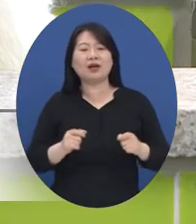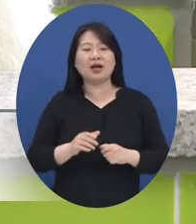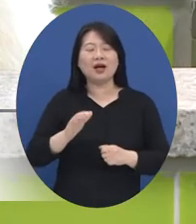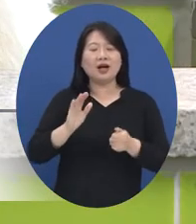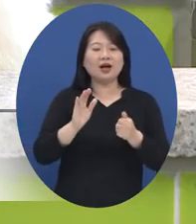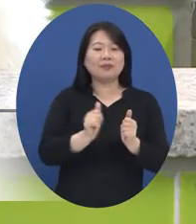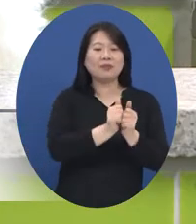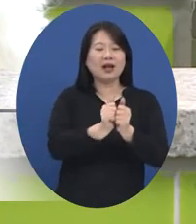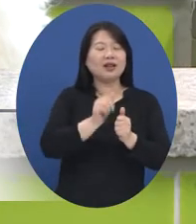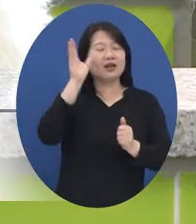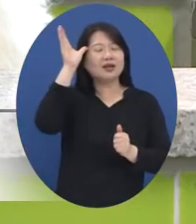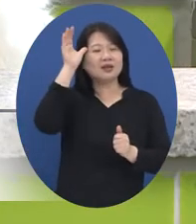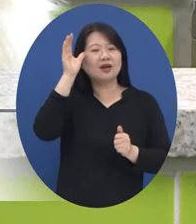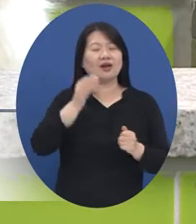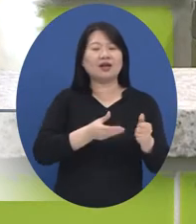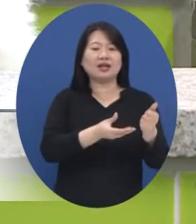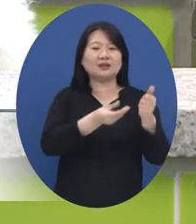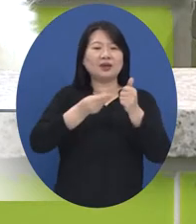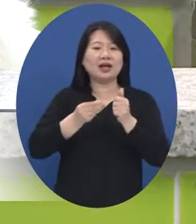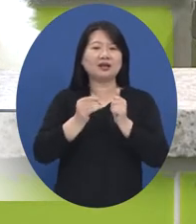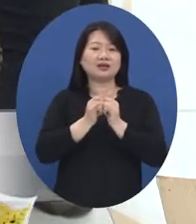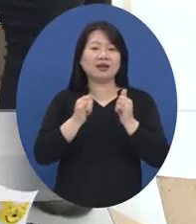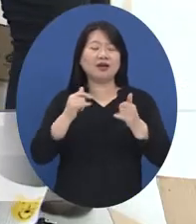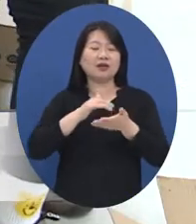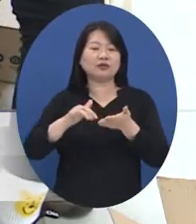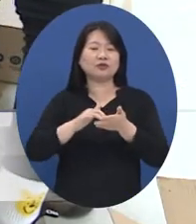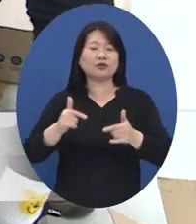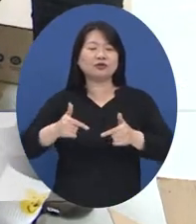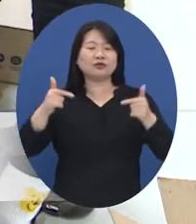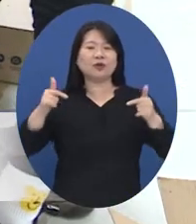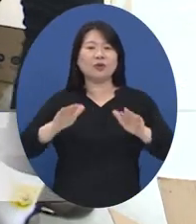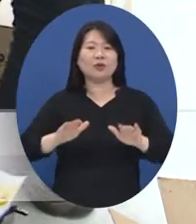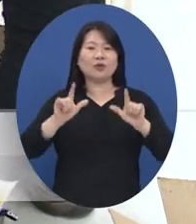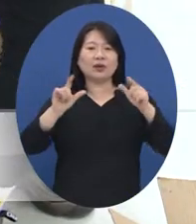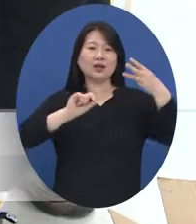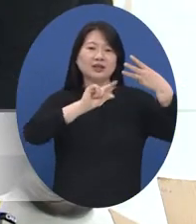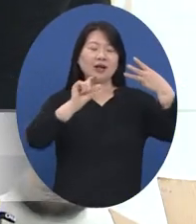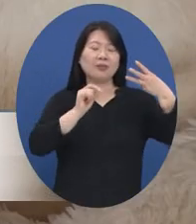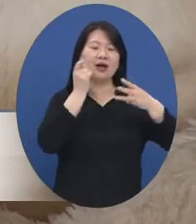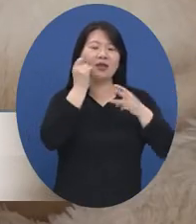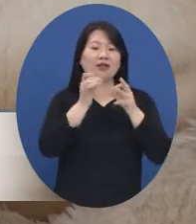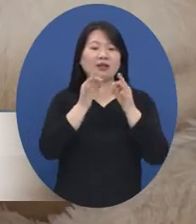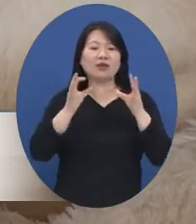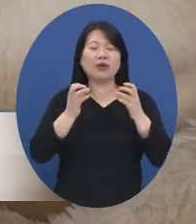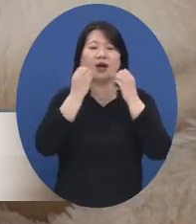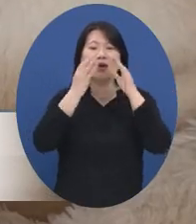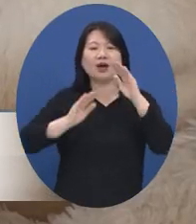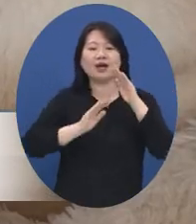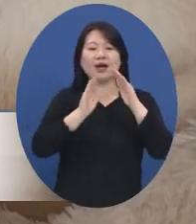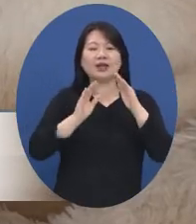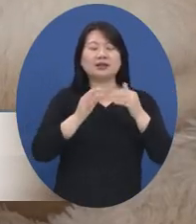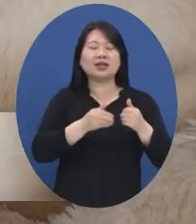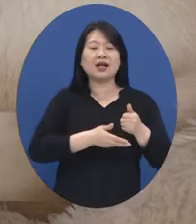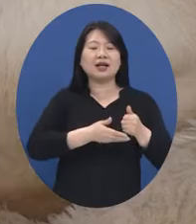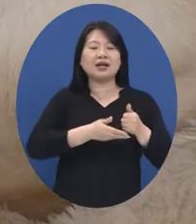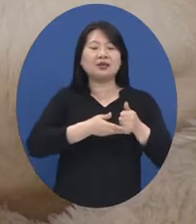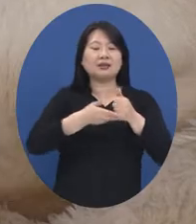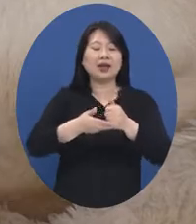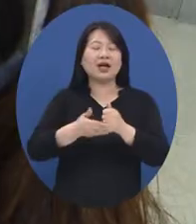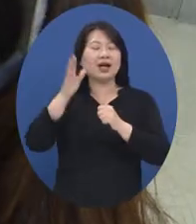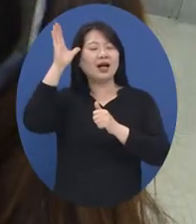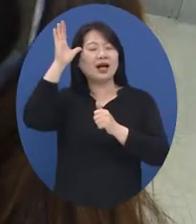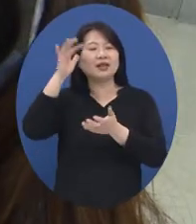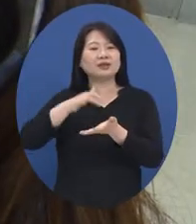반려견을 입양하는 이들도 늘었습니다 올해 3월 한달간 센터를 통해 새로운 가정에 입양된 강아지 수는